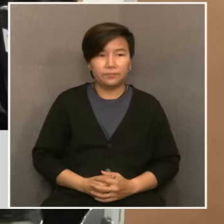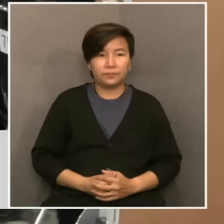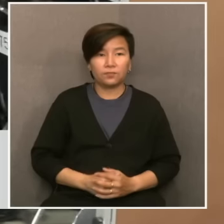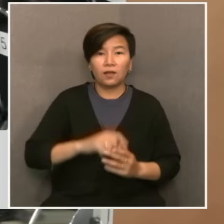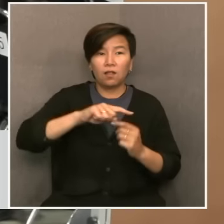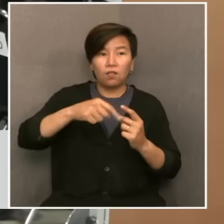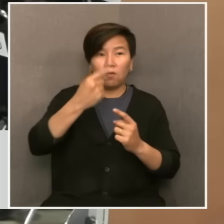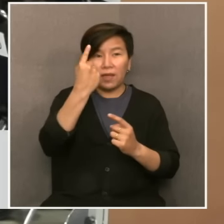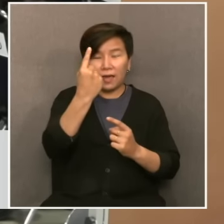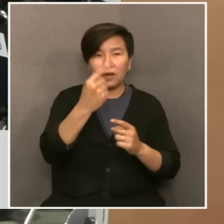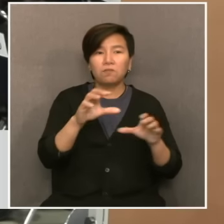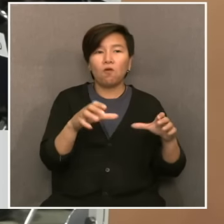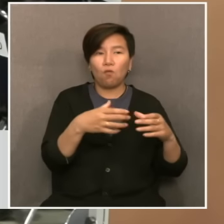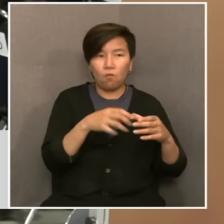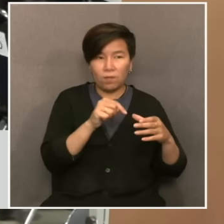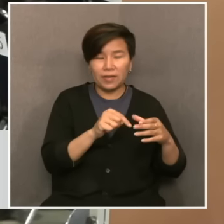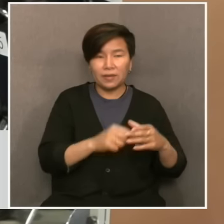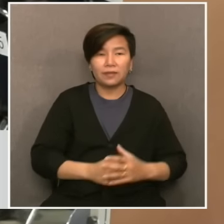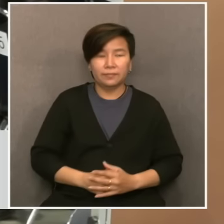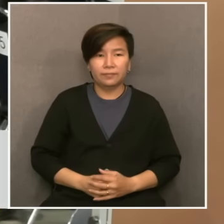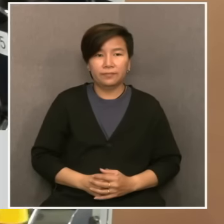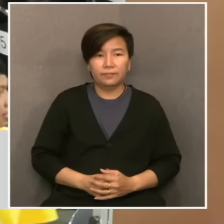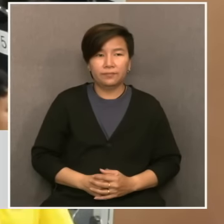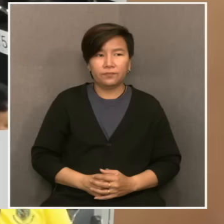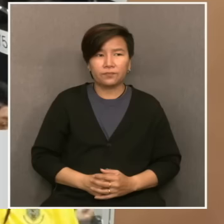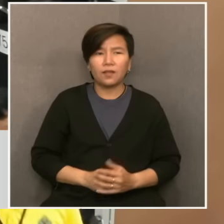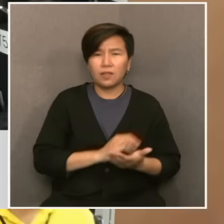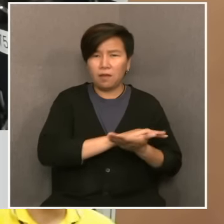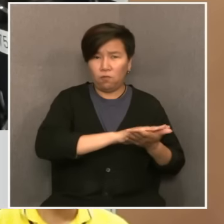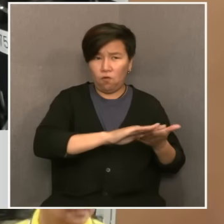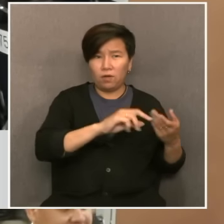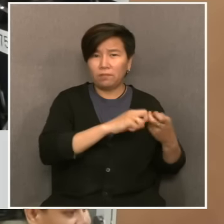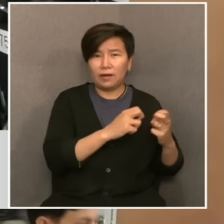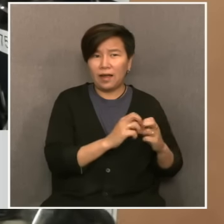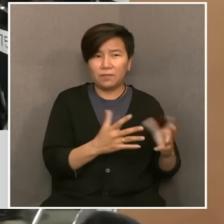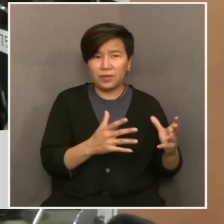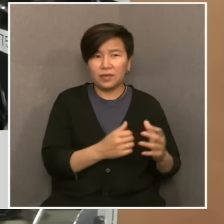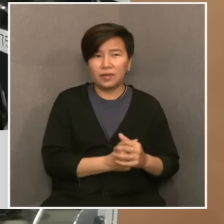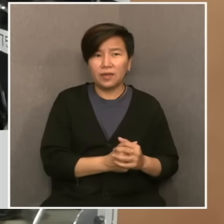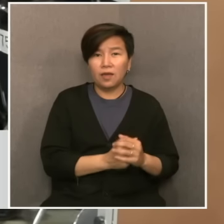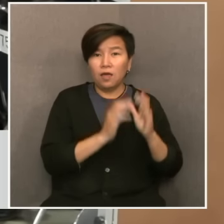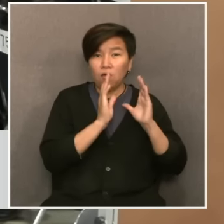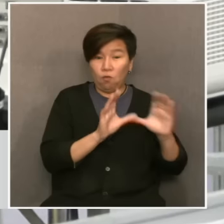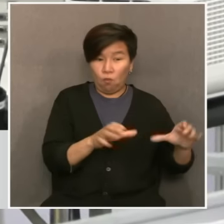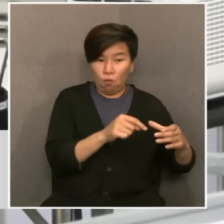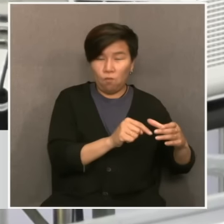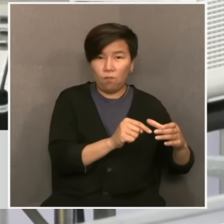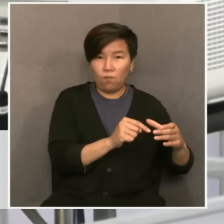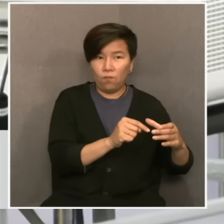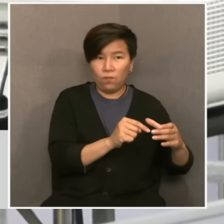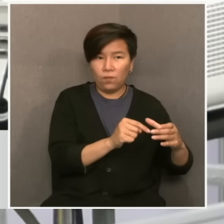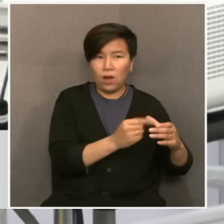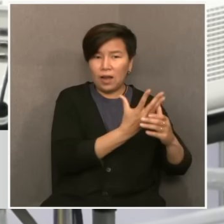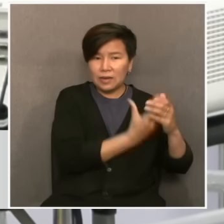บแรกของแต่ละกลุ่มขณะนี้นะคะบางส่วนผ่านไปได้ด้วยดีโดยจะเลือกเหลือกลุ่มละ40คนใน20กลุ่มอา